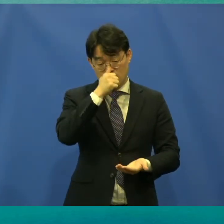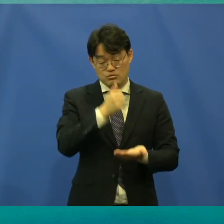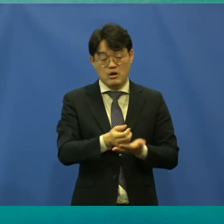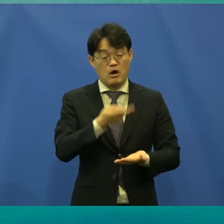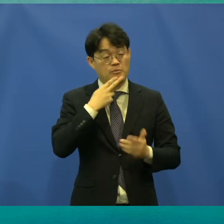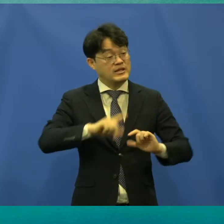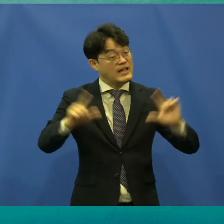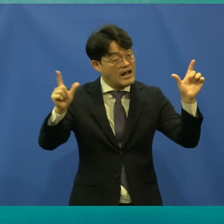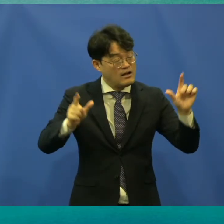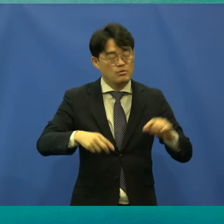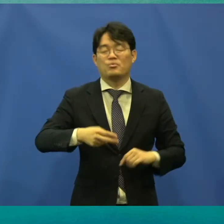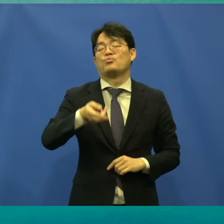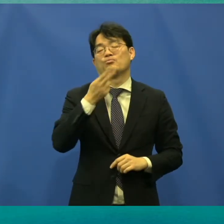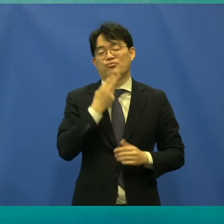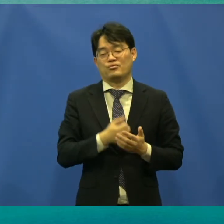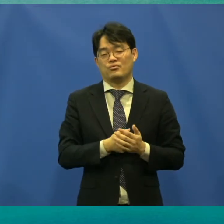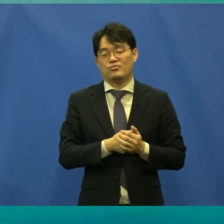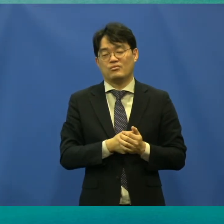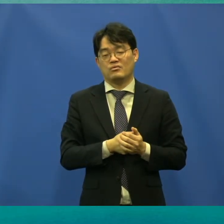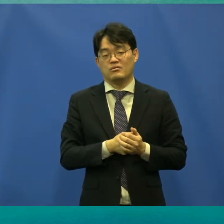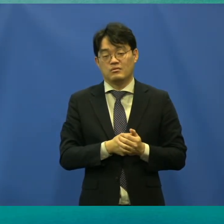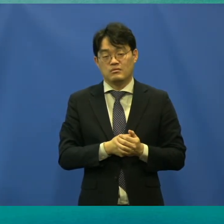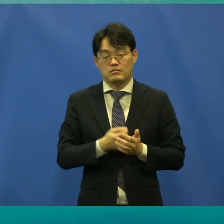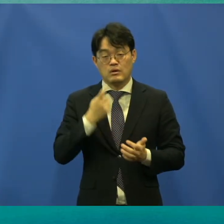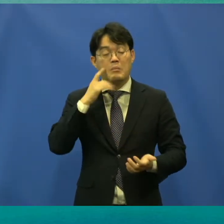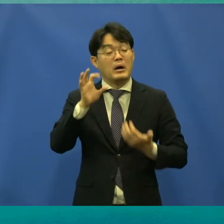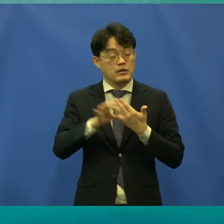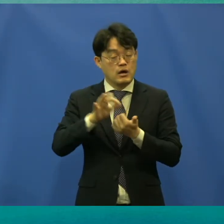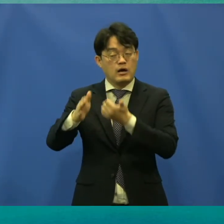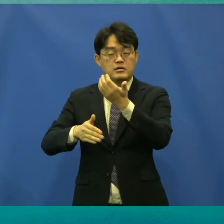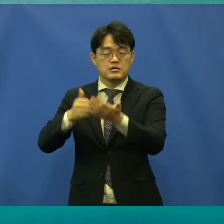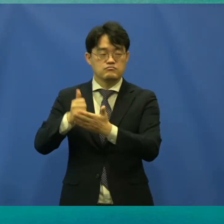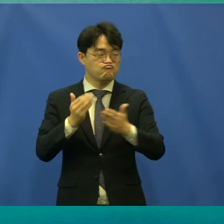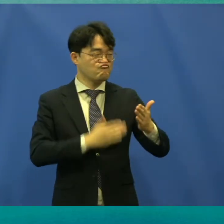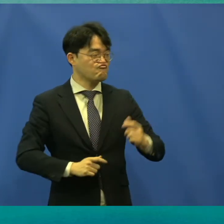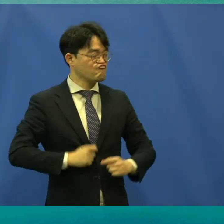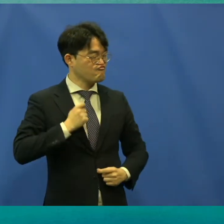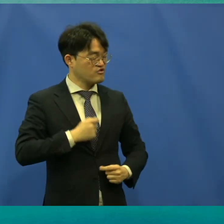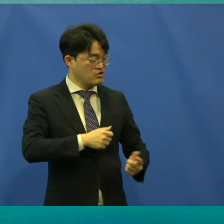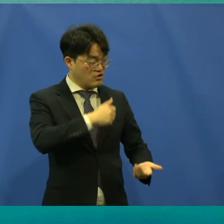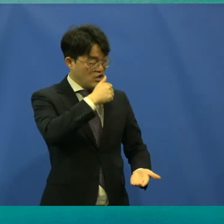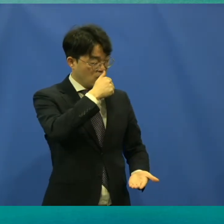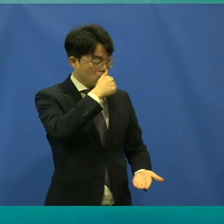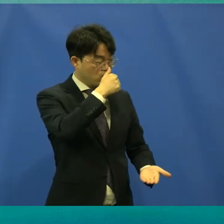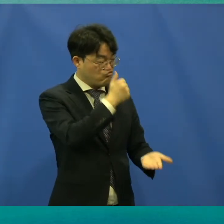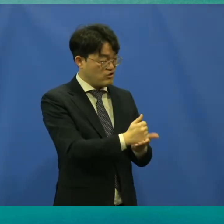지은 대로 즉각 처벌하셨다면 살 사람이 없습니다.